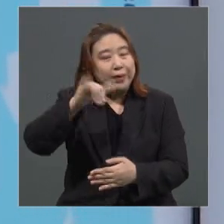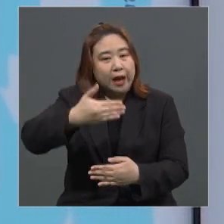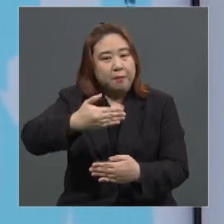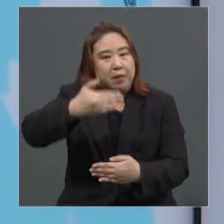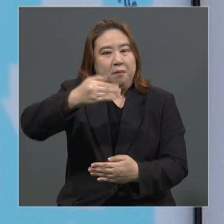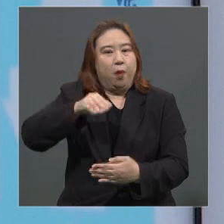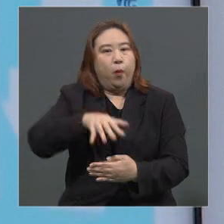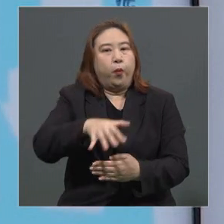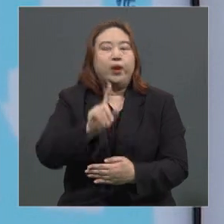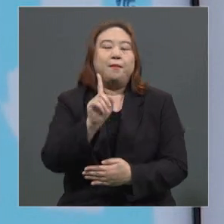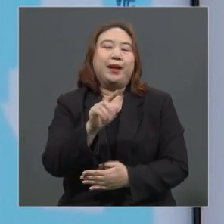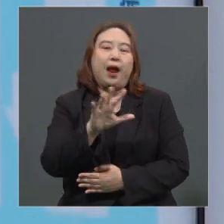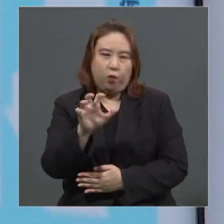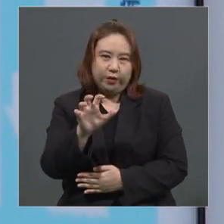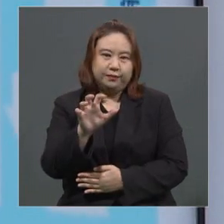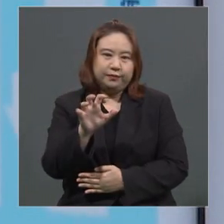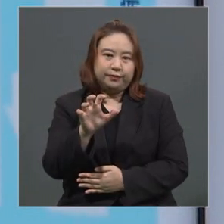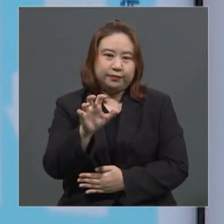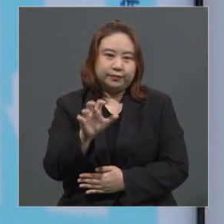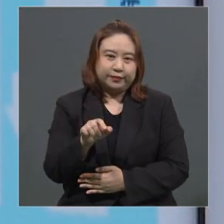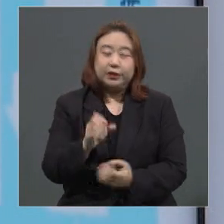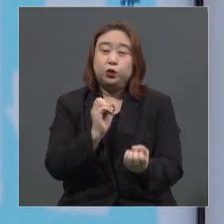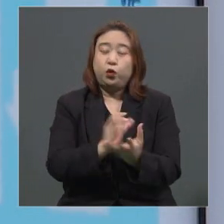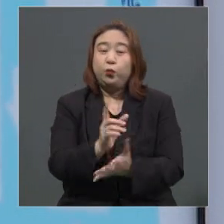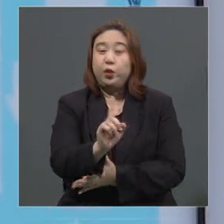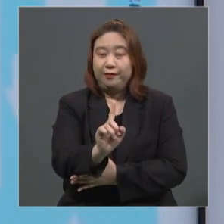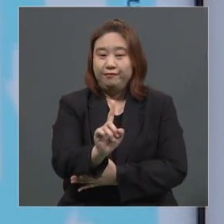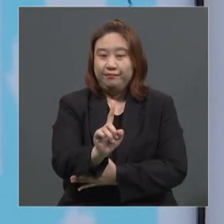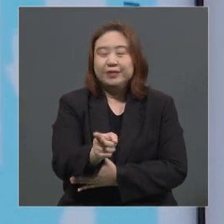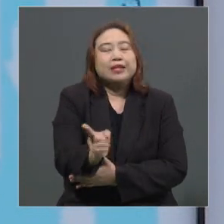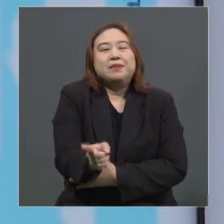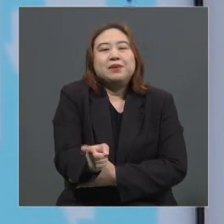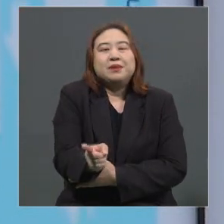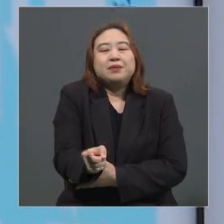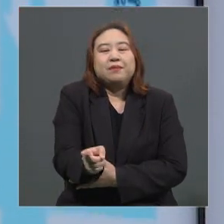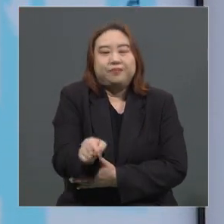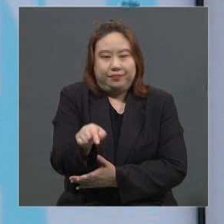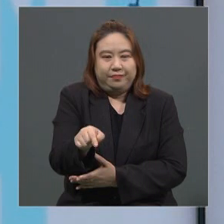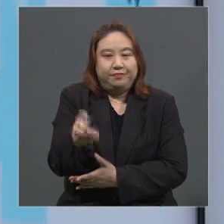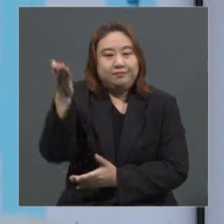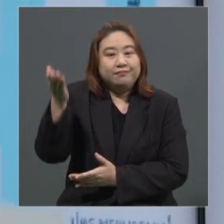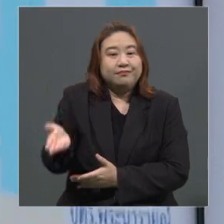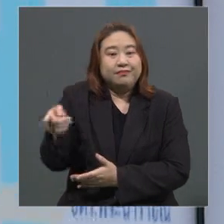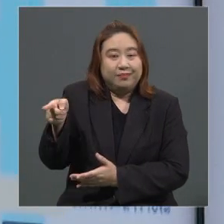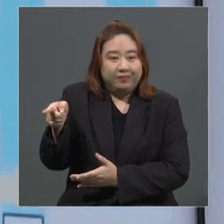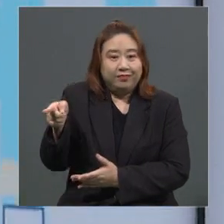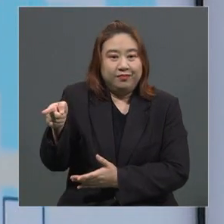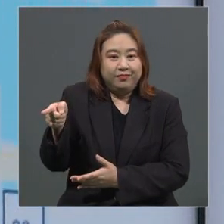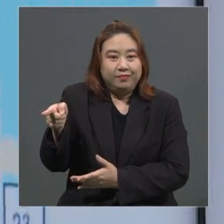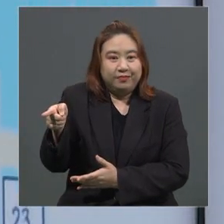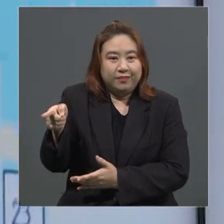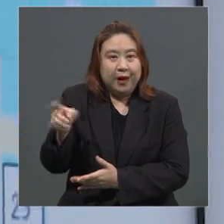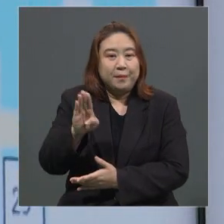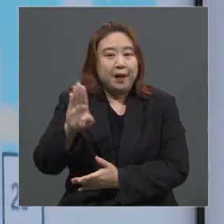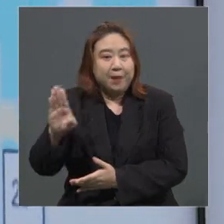ง 1,500 ลูกบาศก์เมตรต่อนาทีพื้นที่ผลกระทบนะครับที่เดิมนะครับในบริเวณพื้นที่ผงเพงบางบานเสนาผักไห่ตรงนั้นซึ่